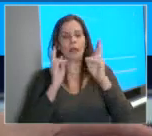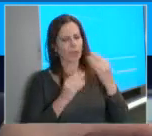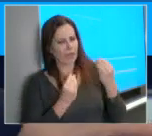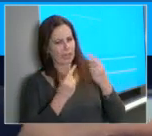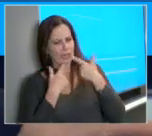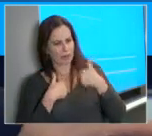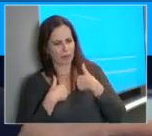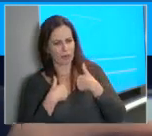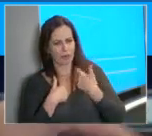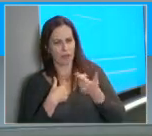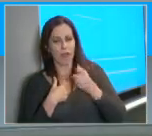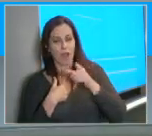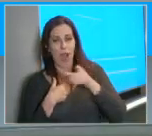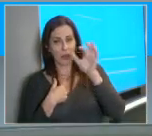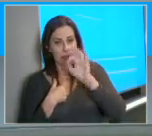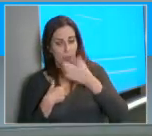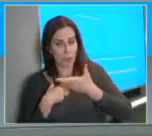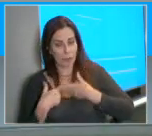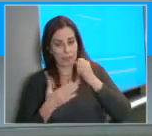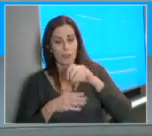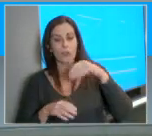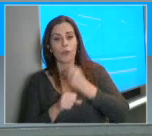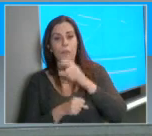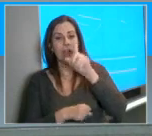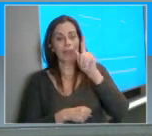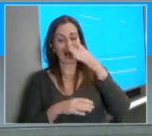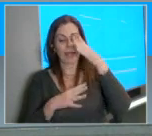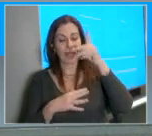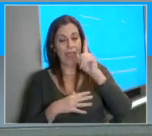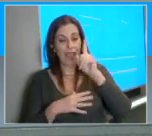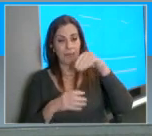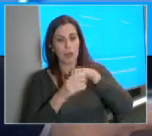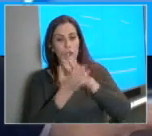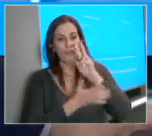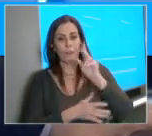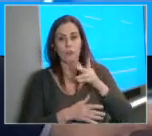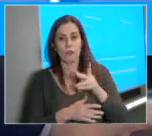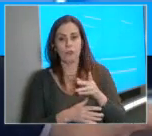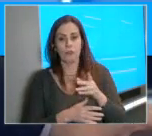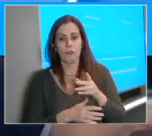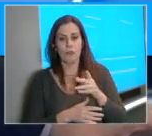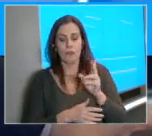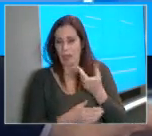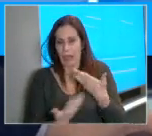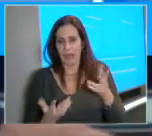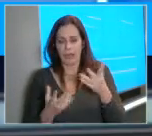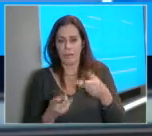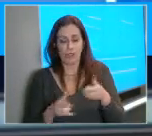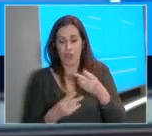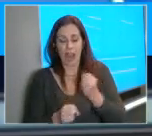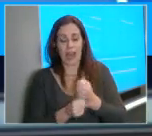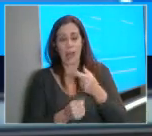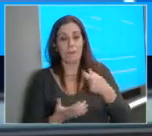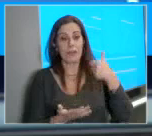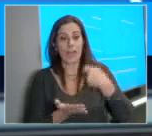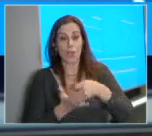לי, אם הולכים 1 חלקי 12, אתם עדיין לא מקבלים תקציבים? בוודאי. בוודאי, 1 חלקי 12 מאפשר מרחב גמישות מאוד מאוד נמוך. יתרה מכך,